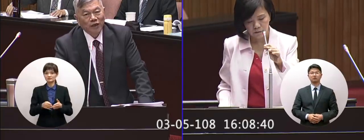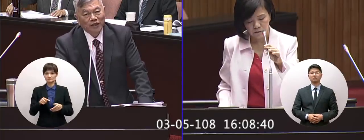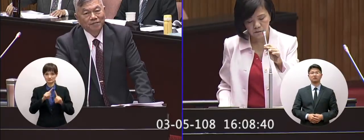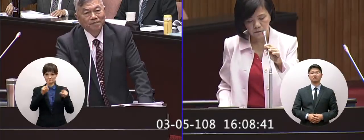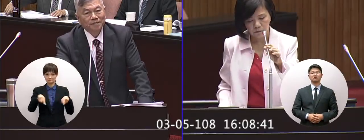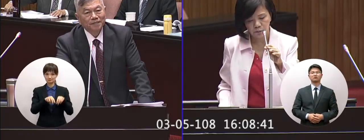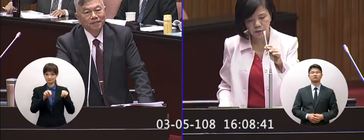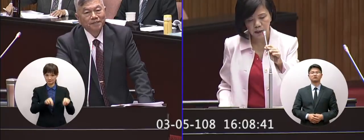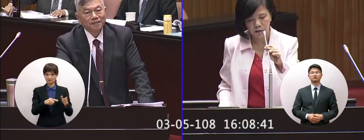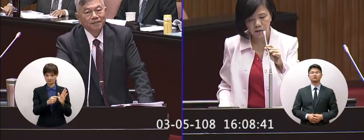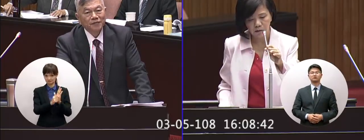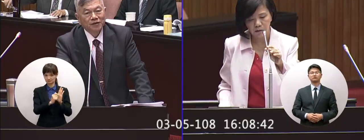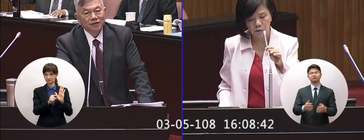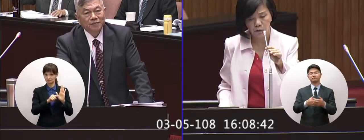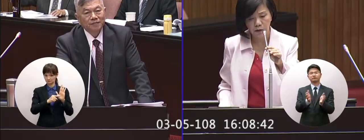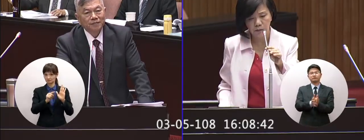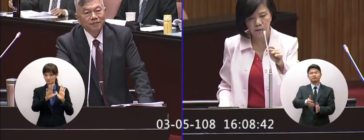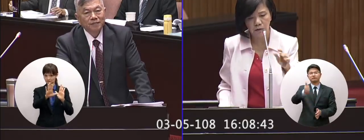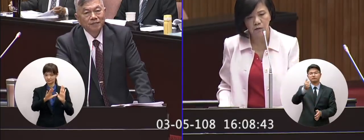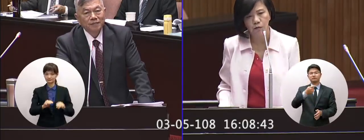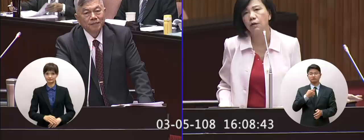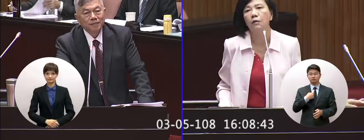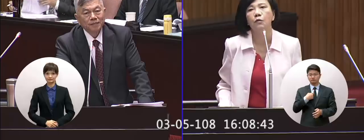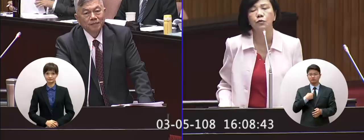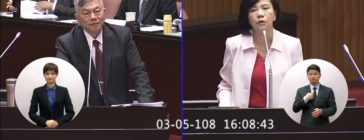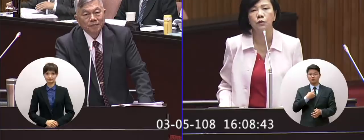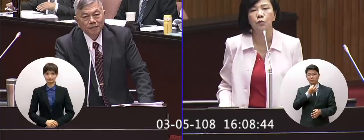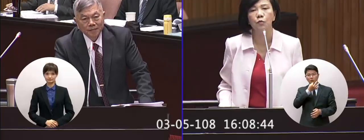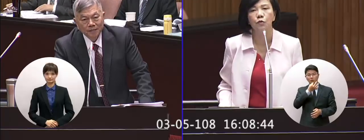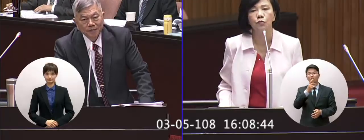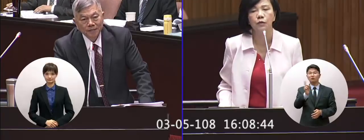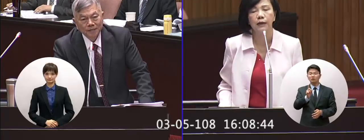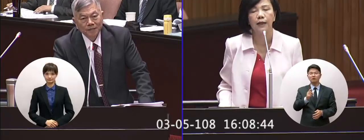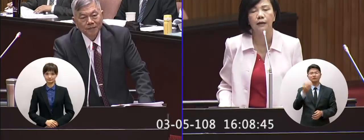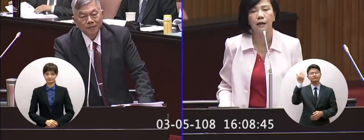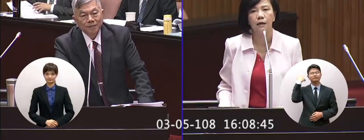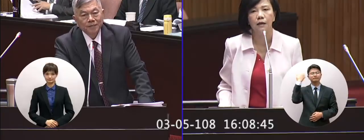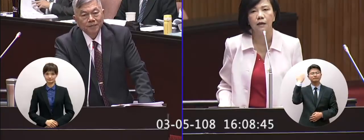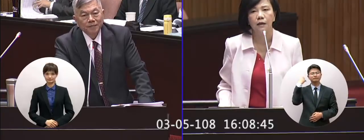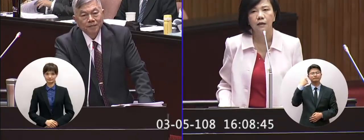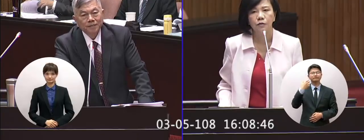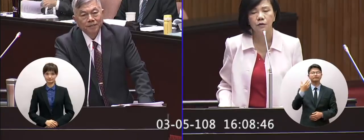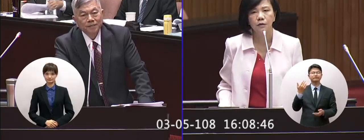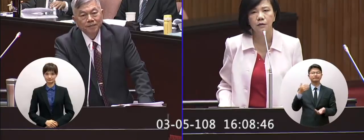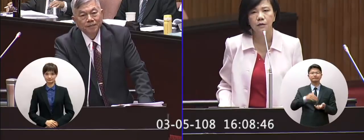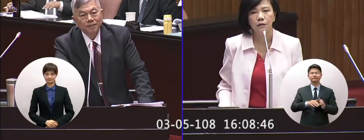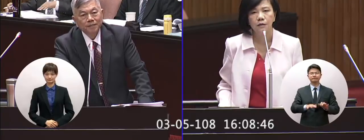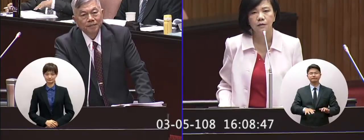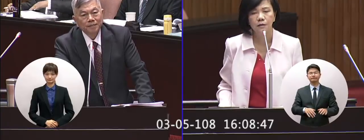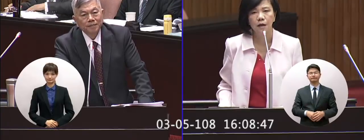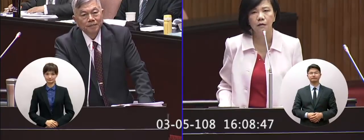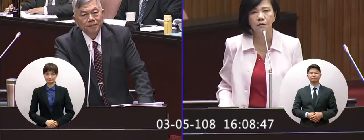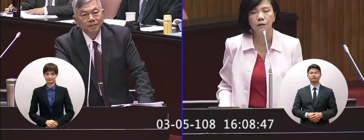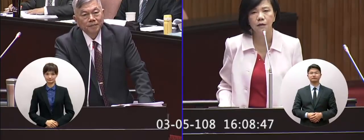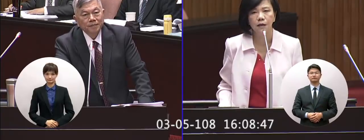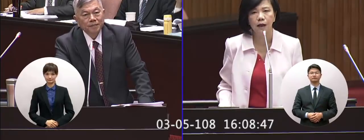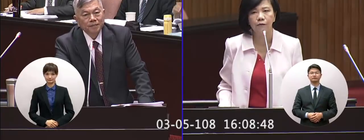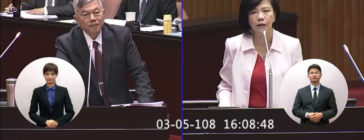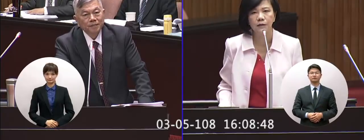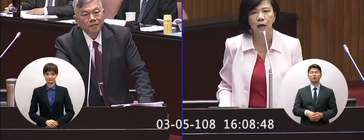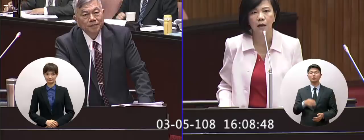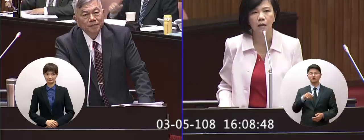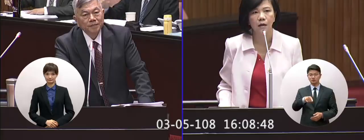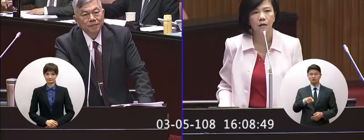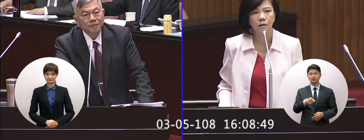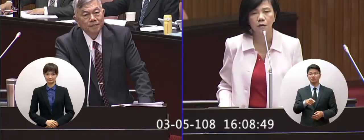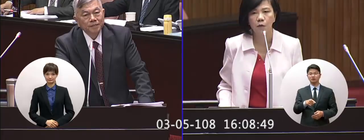黑字有规定。 部长， 是 我为什么这么忧虑？因为我觉得从过去看来呢，就是只要这些开